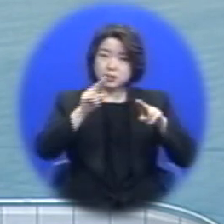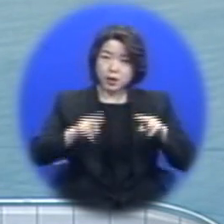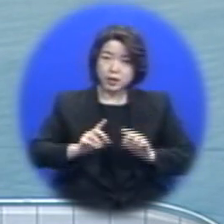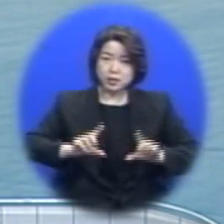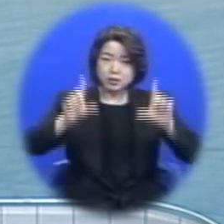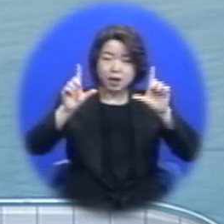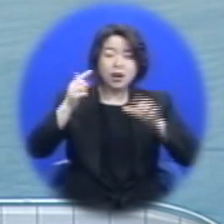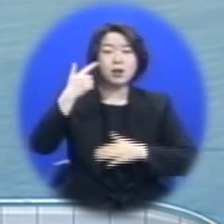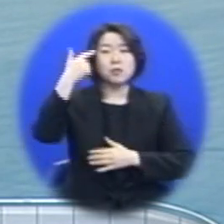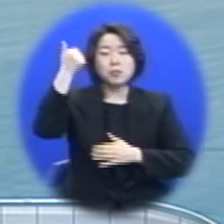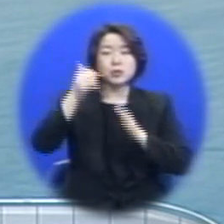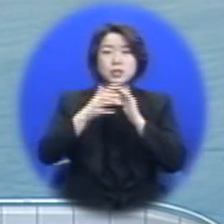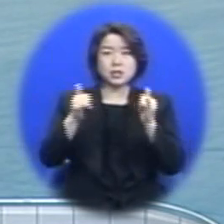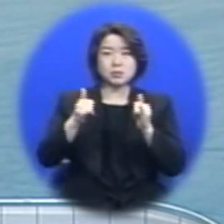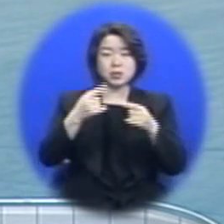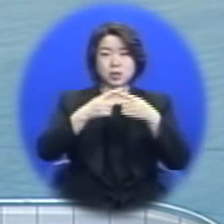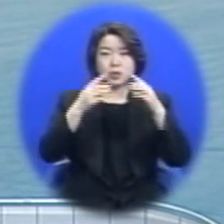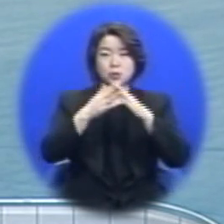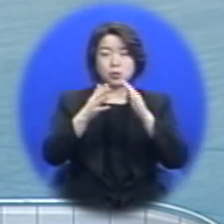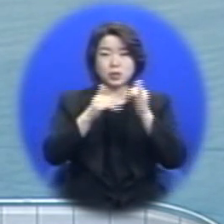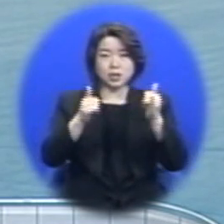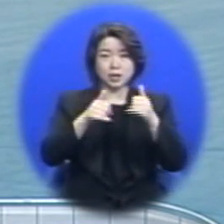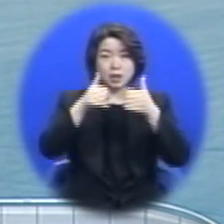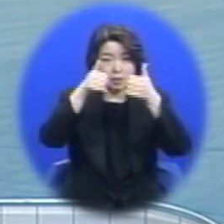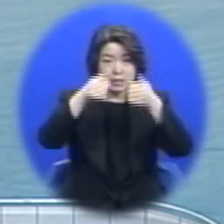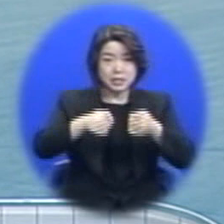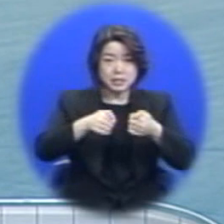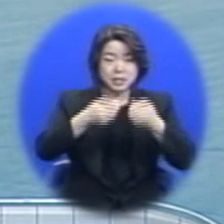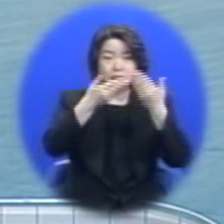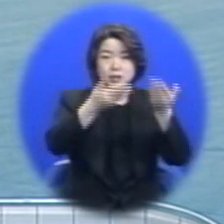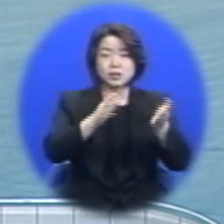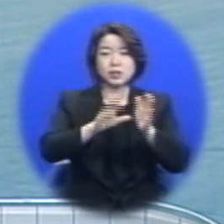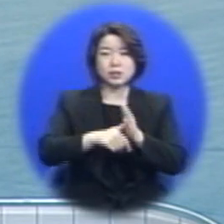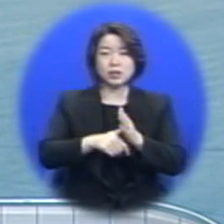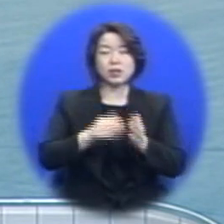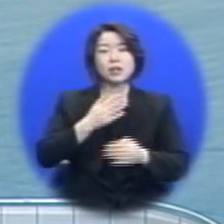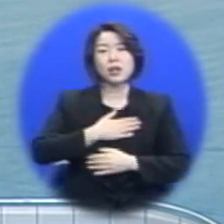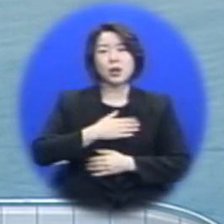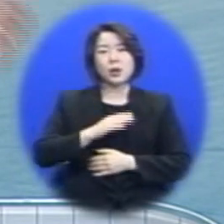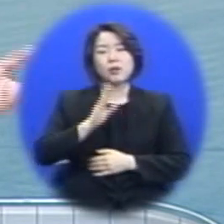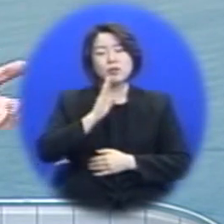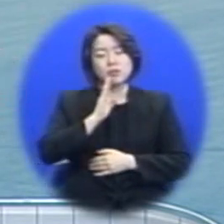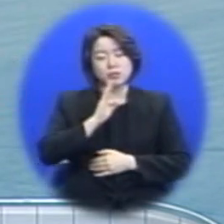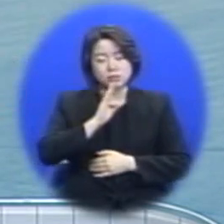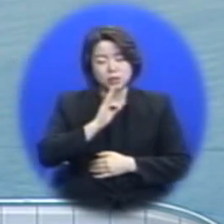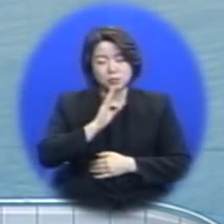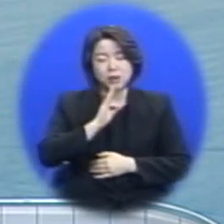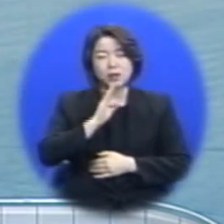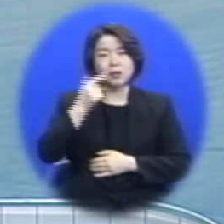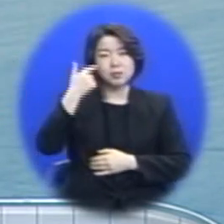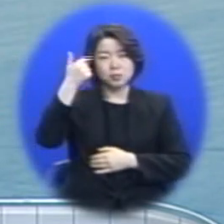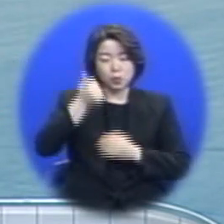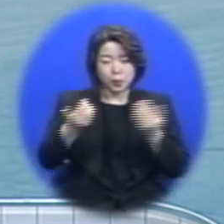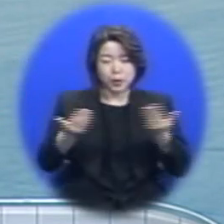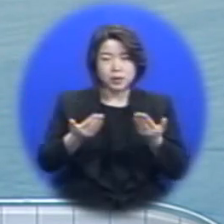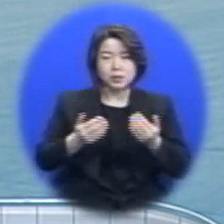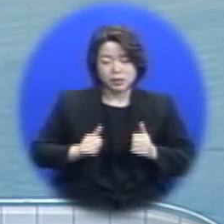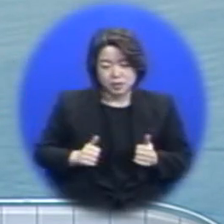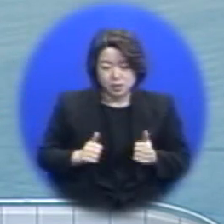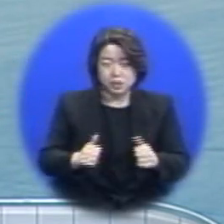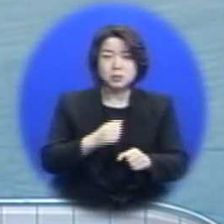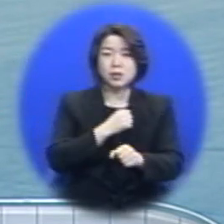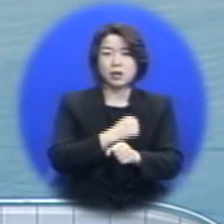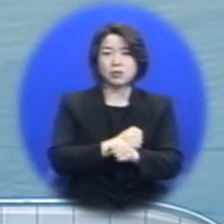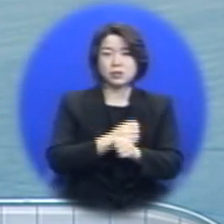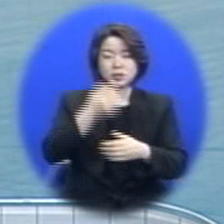목사님이 교인들에게 마지막 인사를 하기를, 너무 그동안에 목회를 열심히 했던 것이 후회가